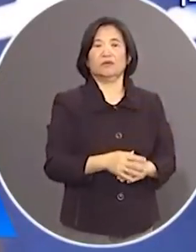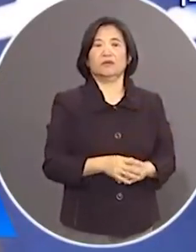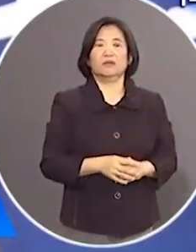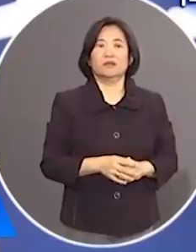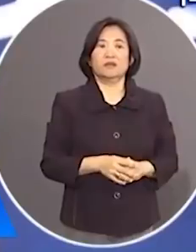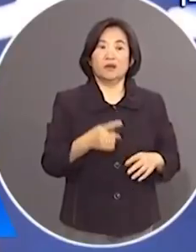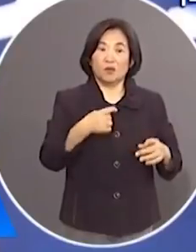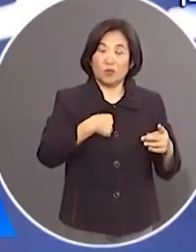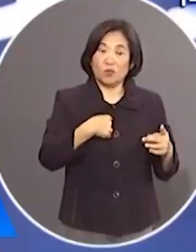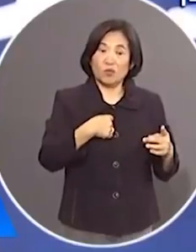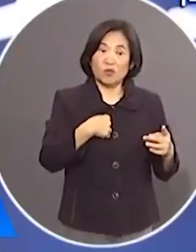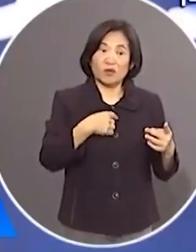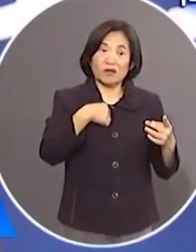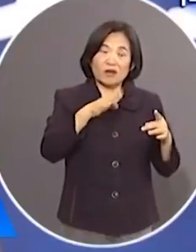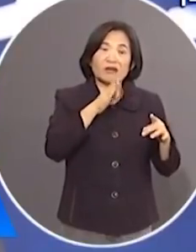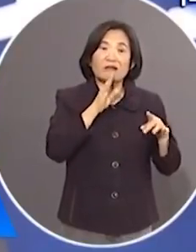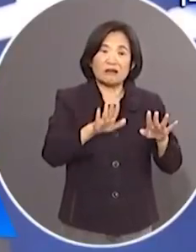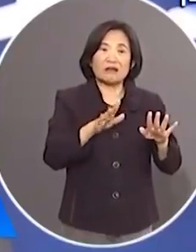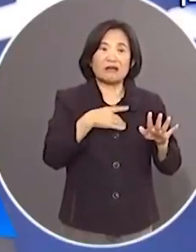准排名全国第3，